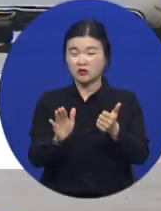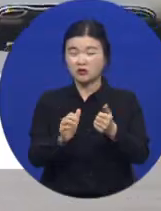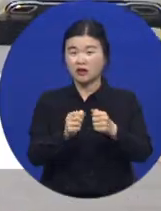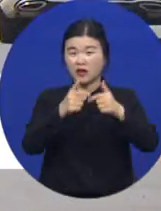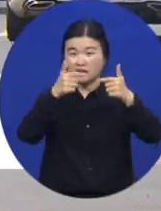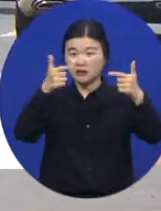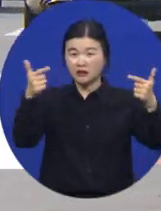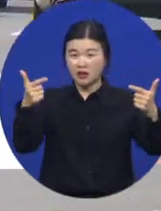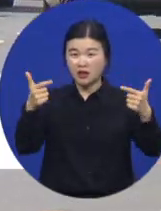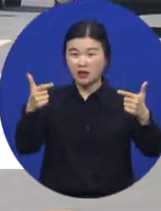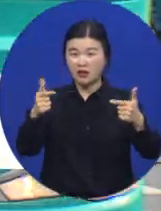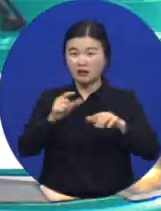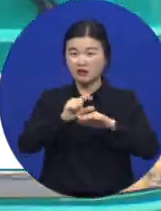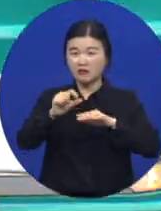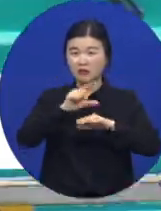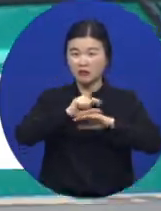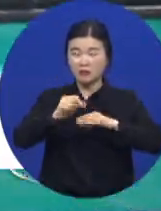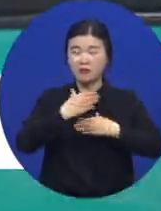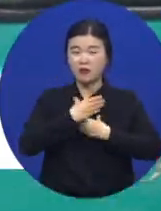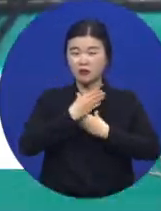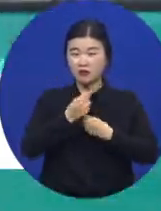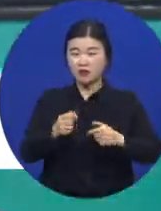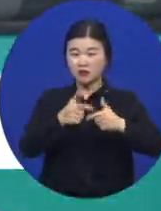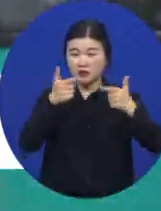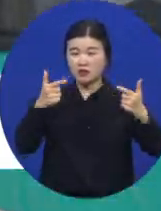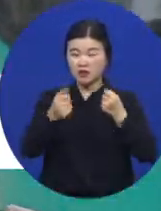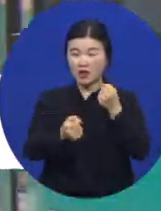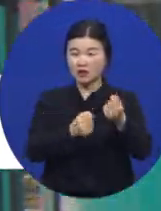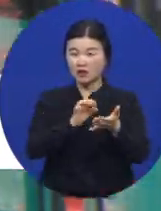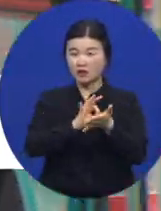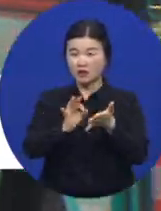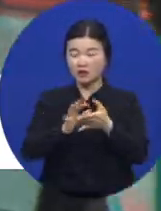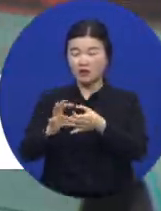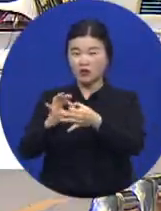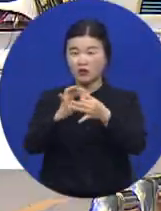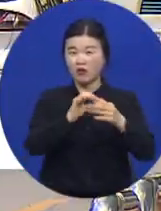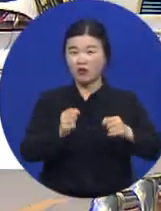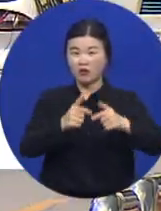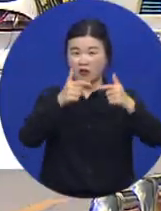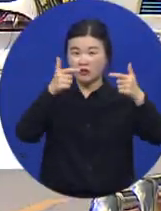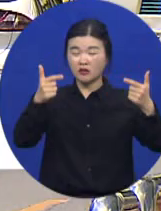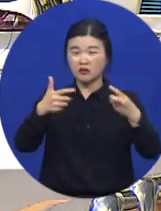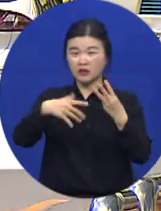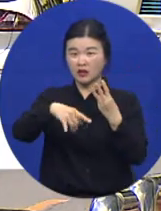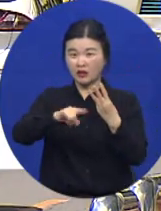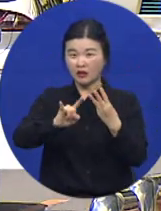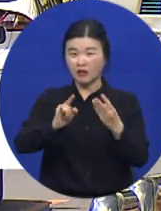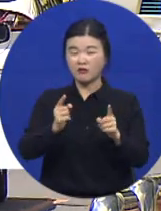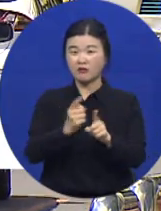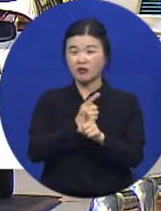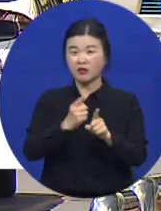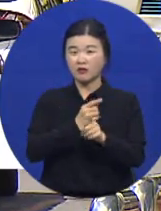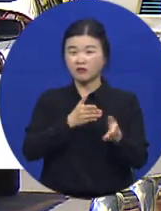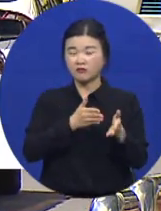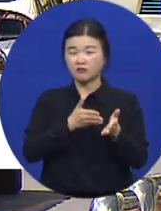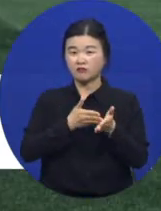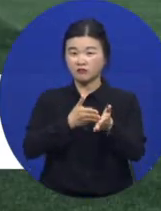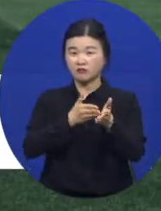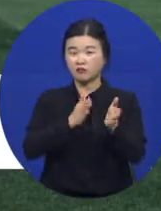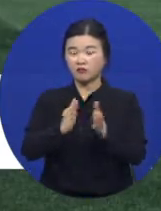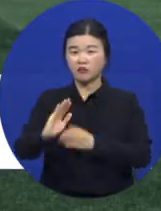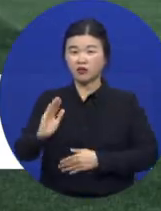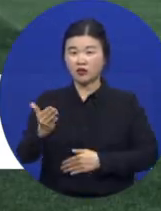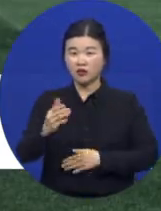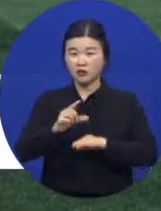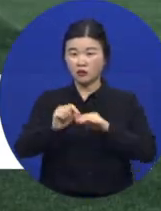향상과 읍면지역 이용 편의 증진, 자전거 이용과의 연계성 향상 등 3개 분야 개선안을 마련합니다. 또